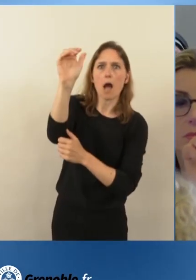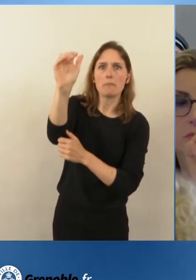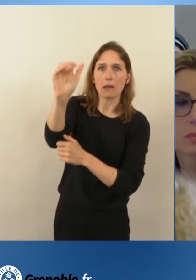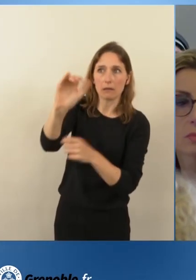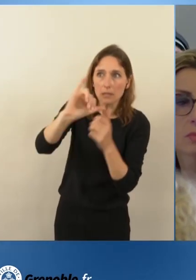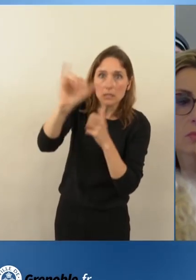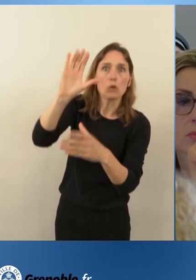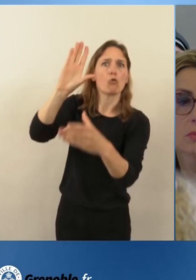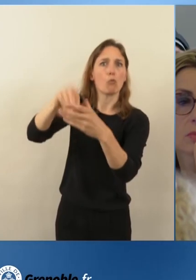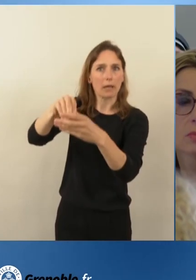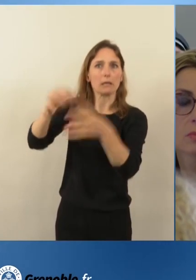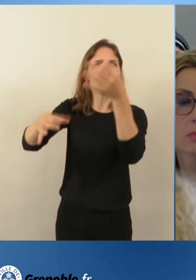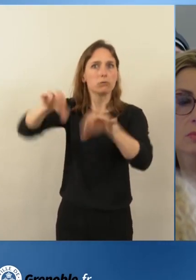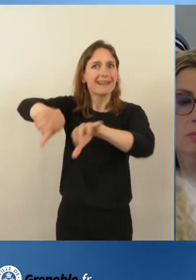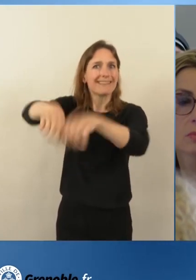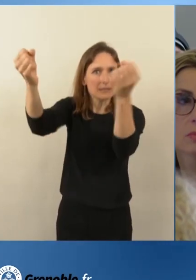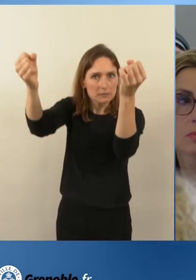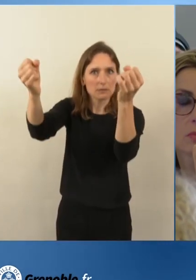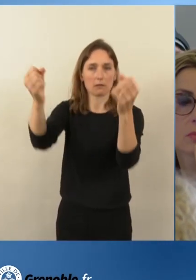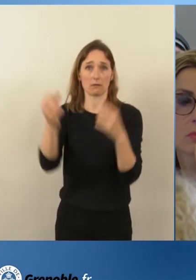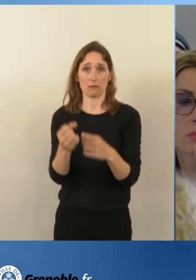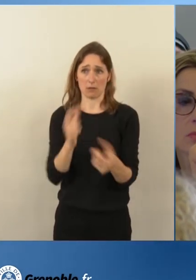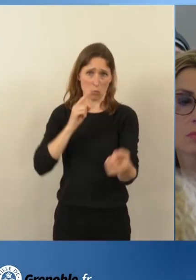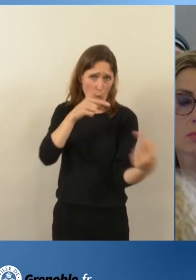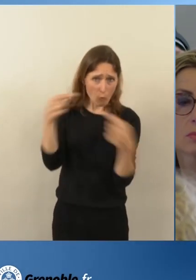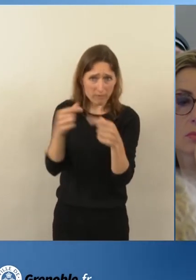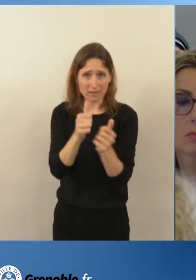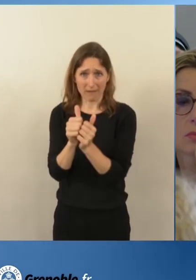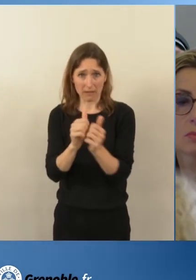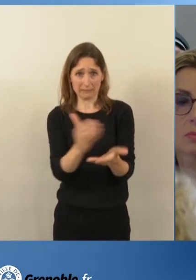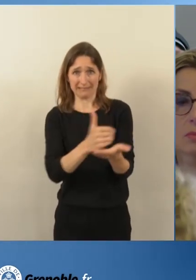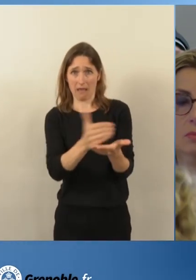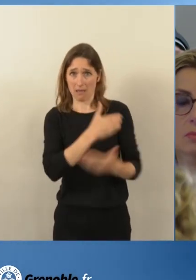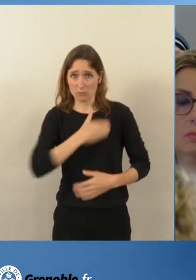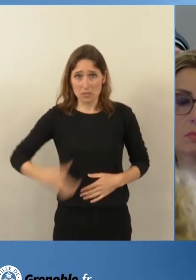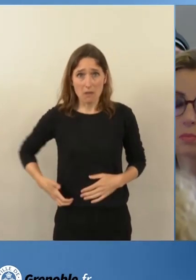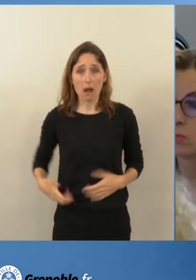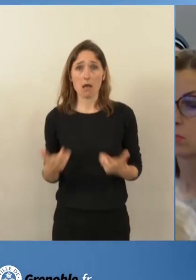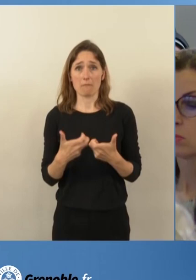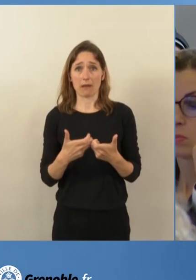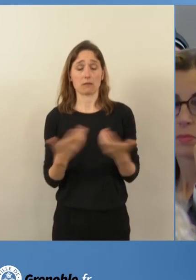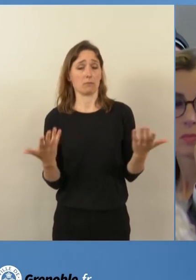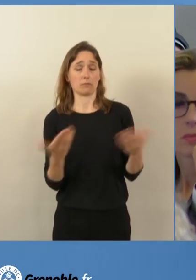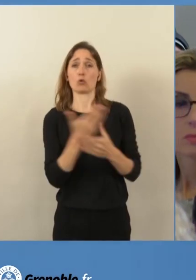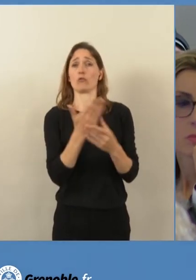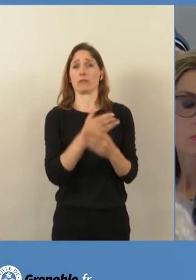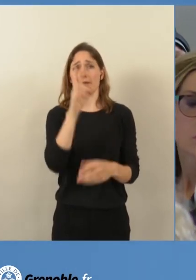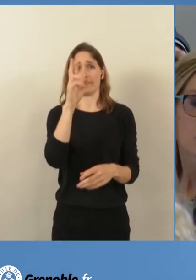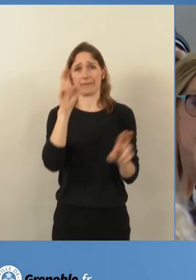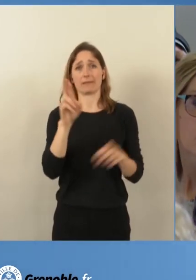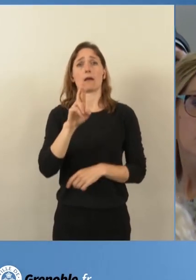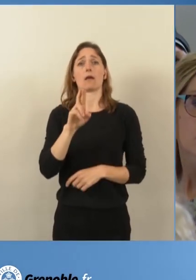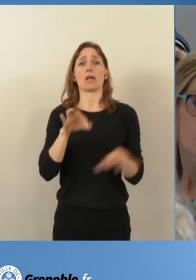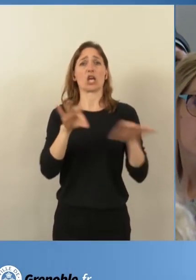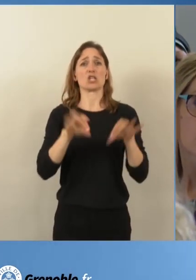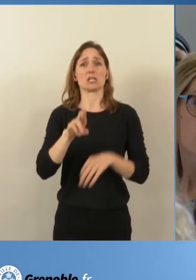dans des conflits avec le personnel municipal comme on le voit dans les dossiers de la régie RC2 qui gérait le